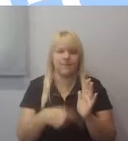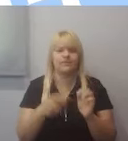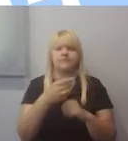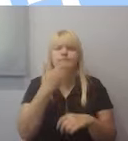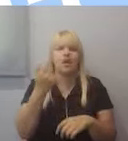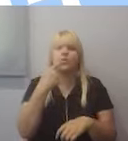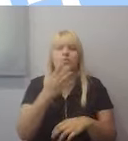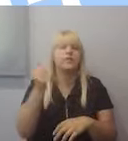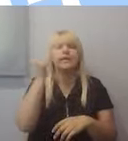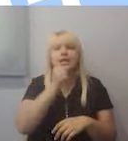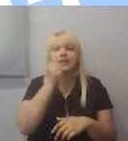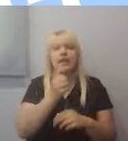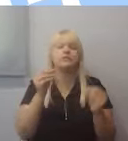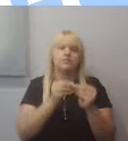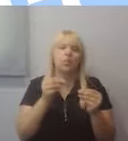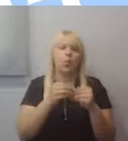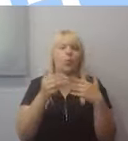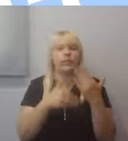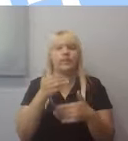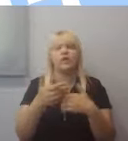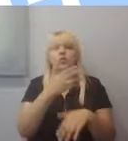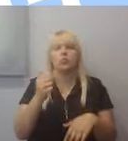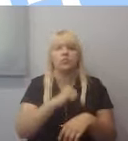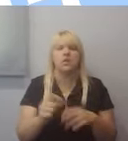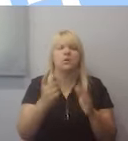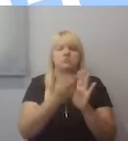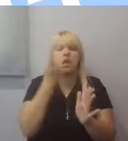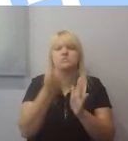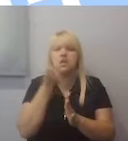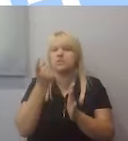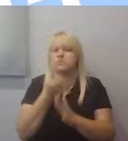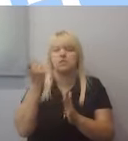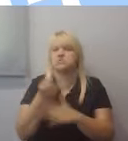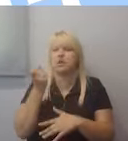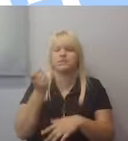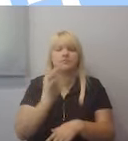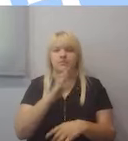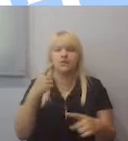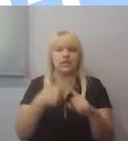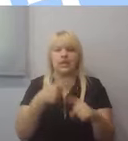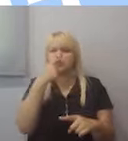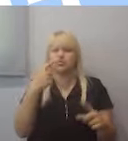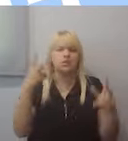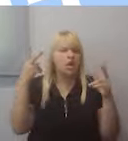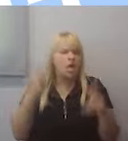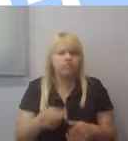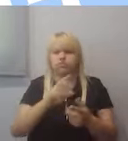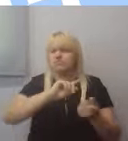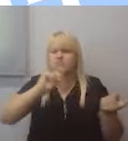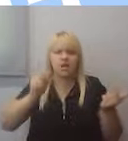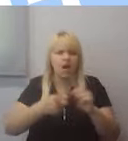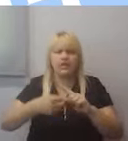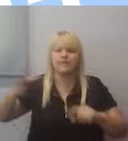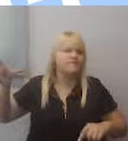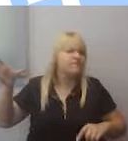kad jūs varat prasīt no dienestiem ārkārtīgi daudz bet mēs runājam par x stundu kad mainās absolūti visi noteikumi